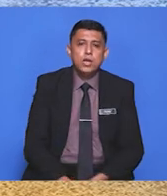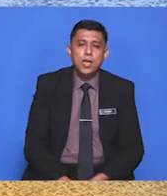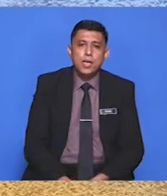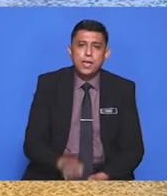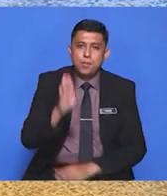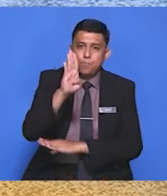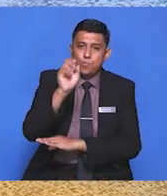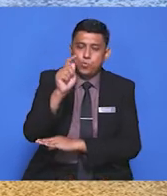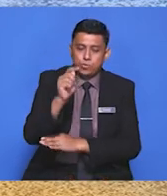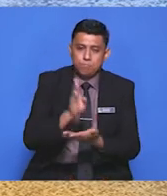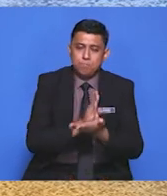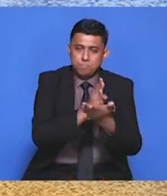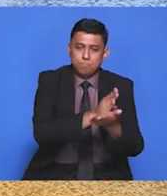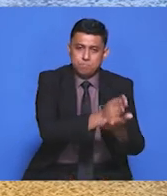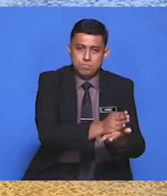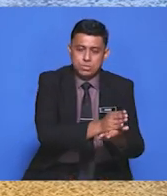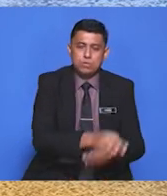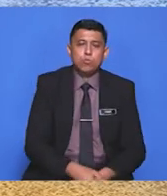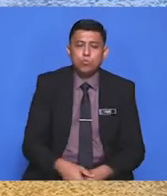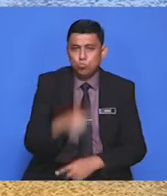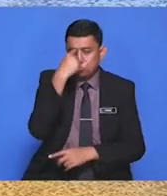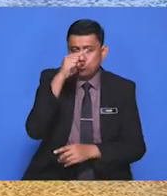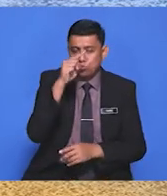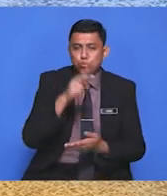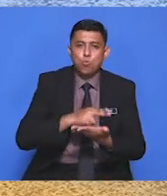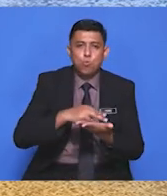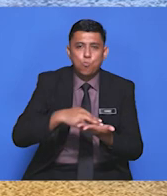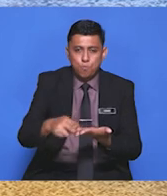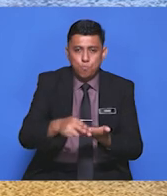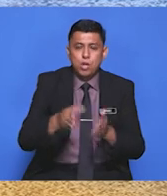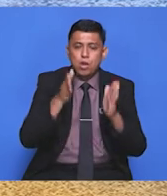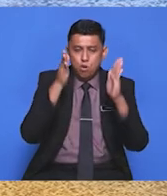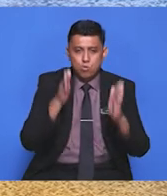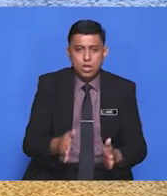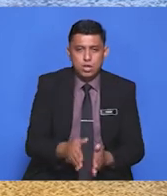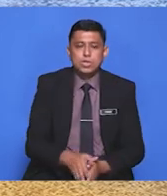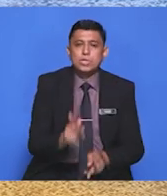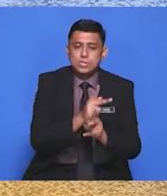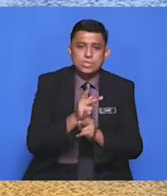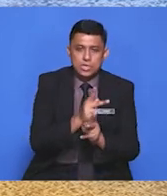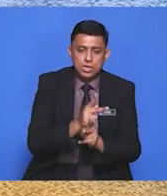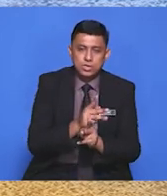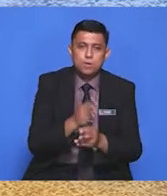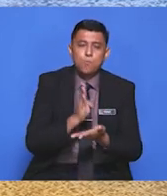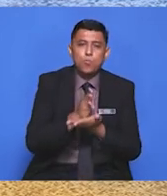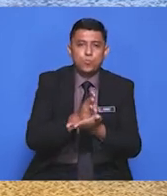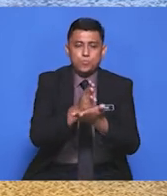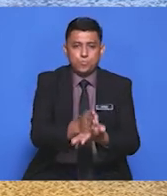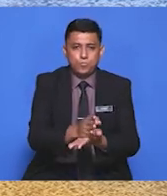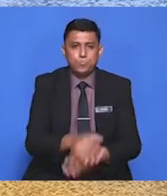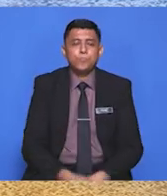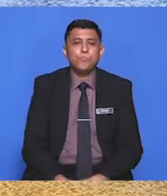kadar upah tekong yang membawa bot. Kenaikan upah menyebabkan kenaikan sewa yang ditetapkan oleh